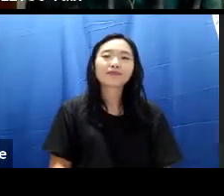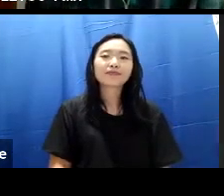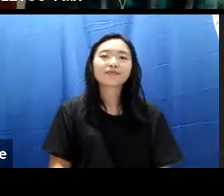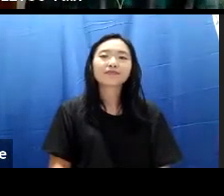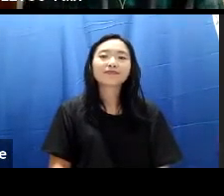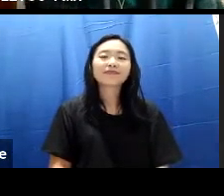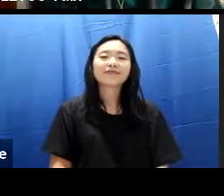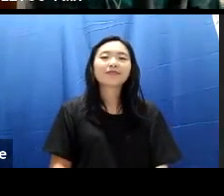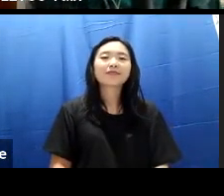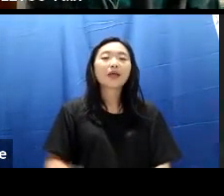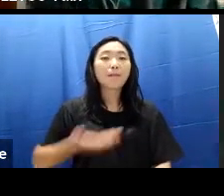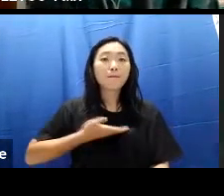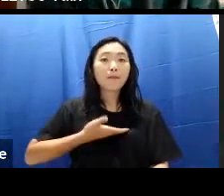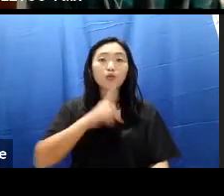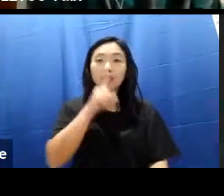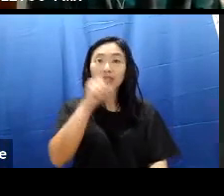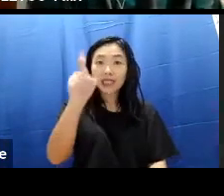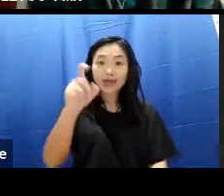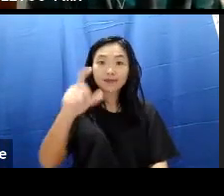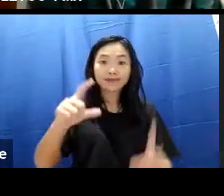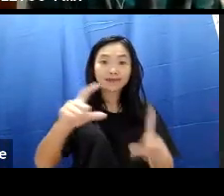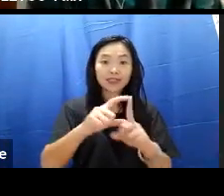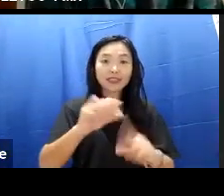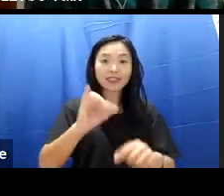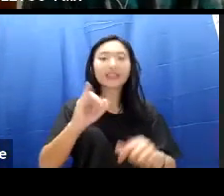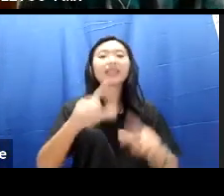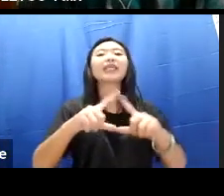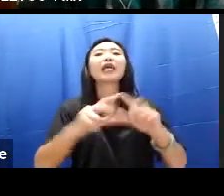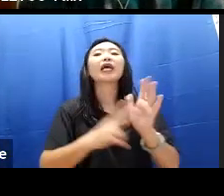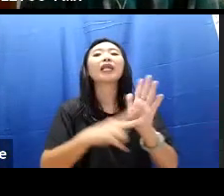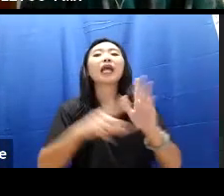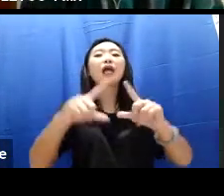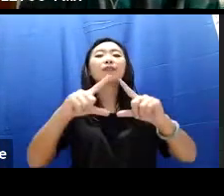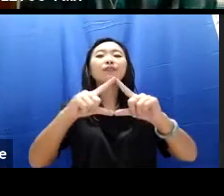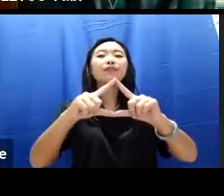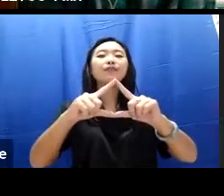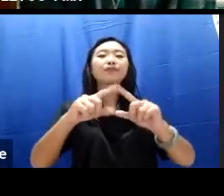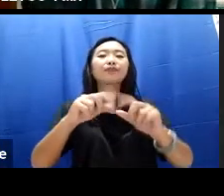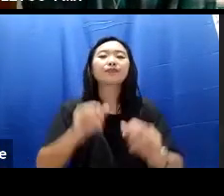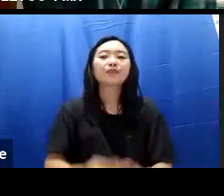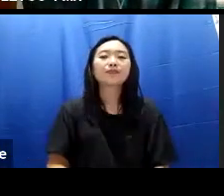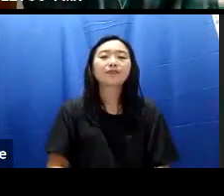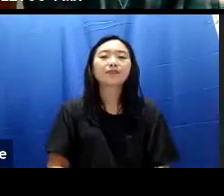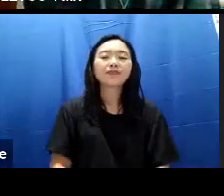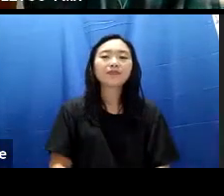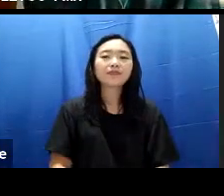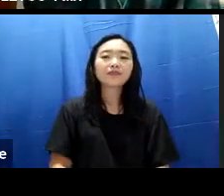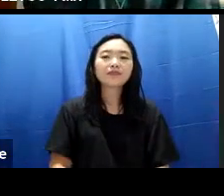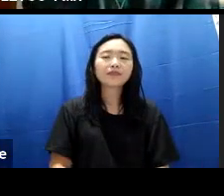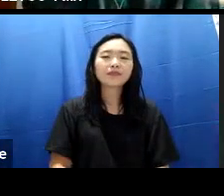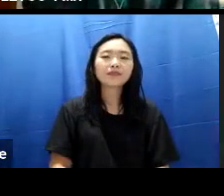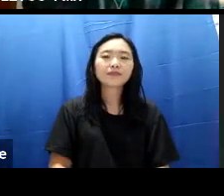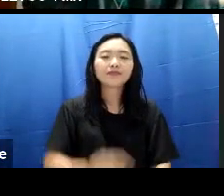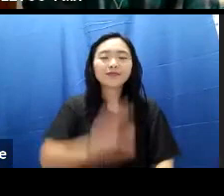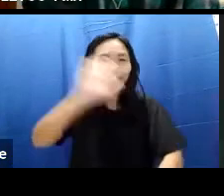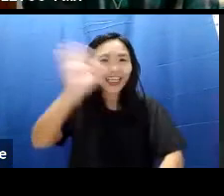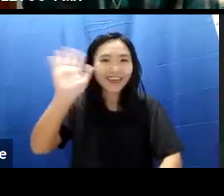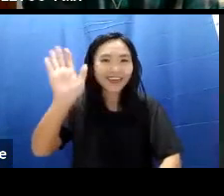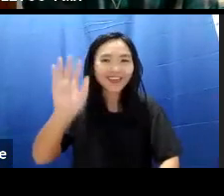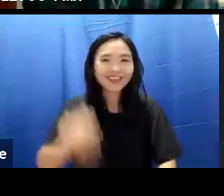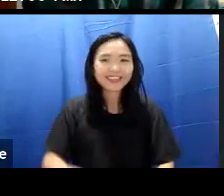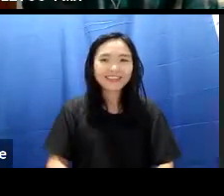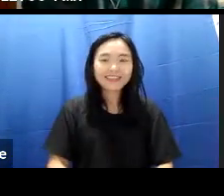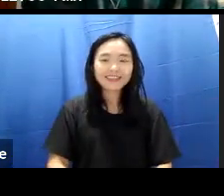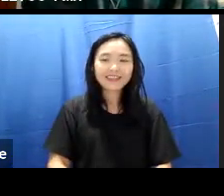Diana. Halo Mbak Renvi. Ya Mbak Diana, seperti kita tahu kan tadi di awal sudah